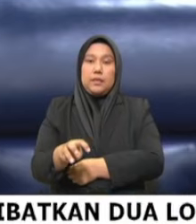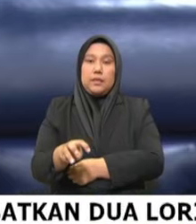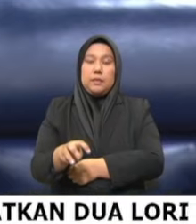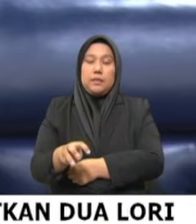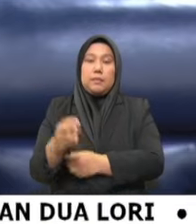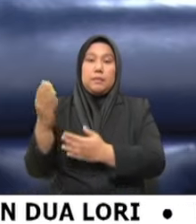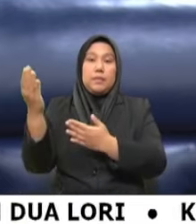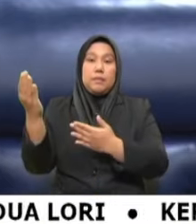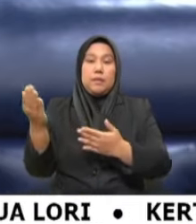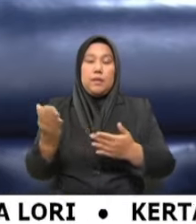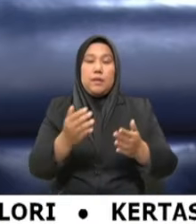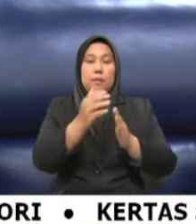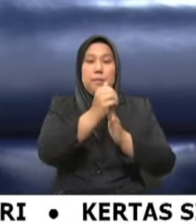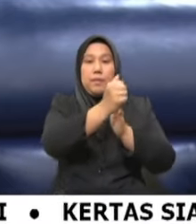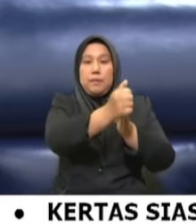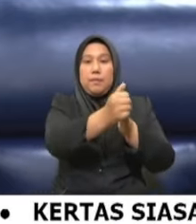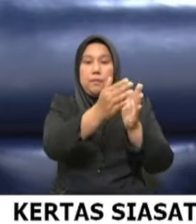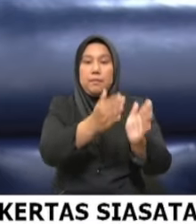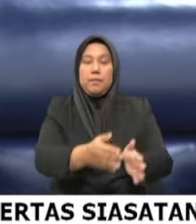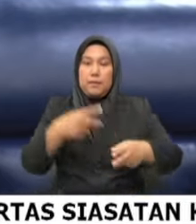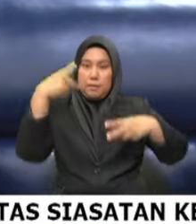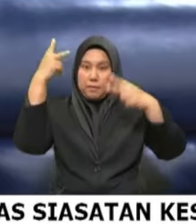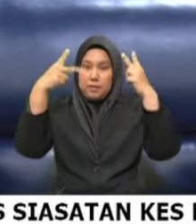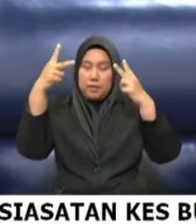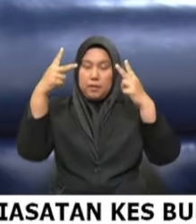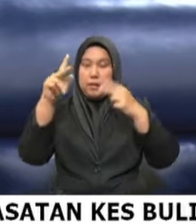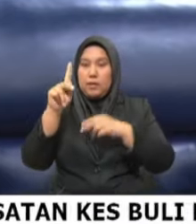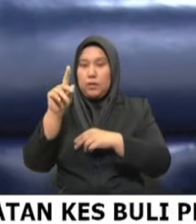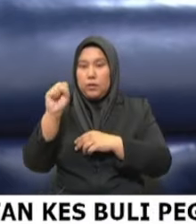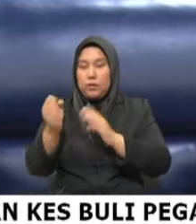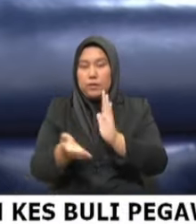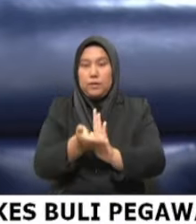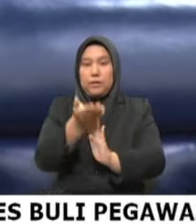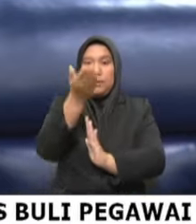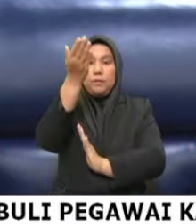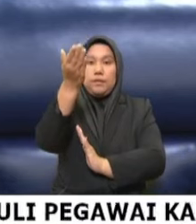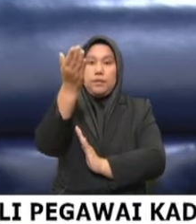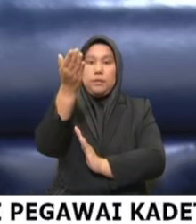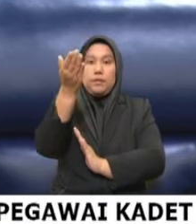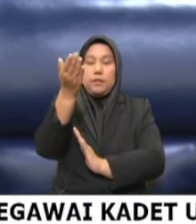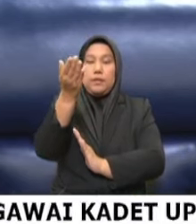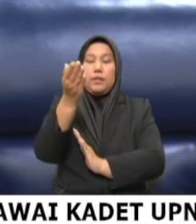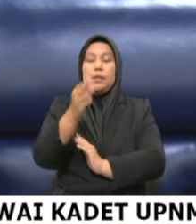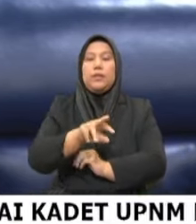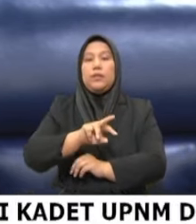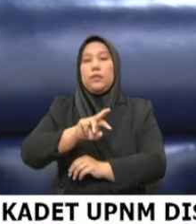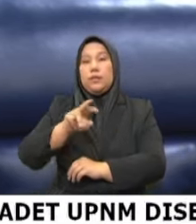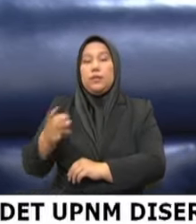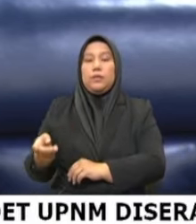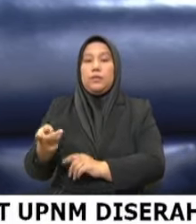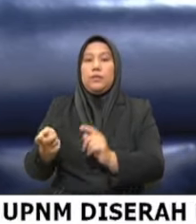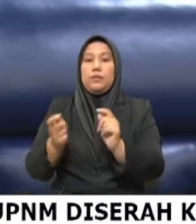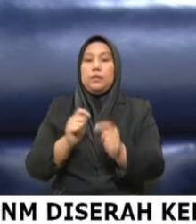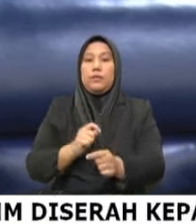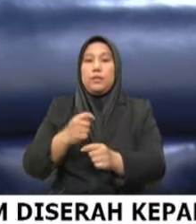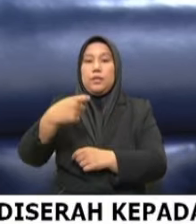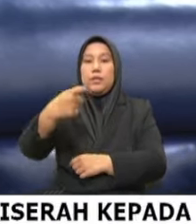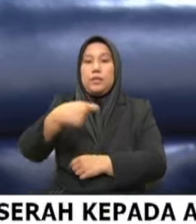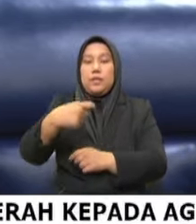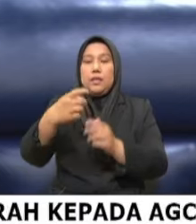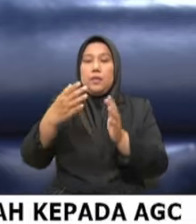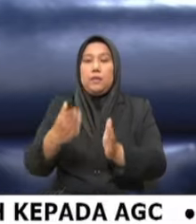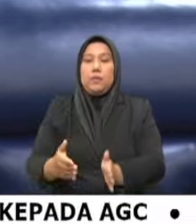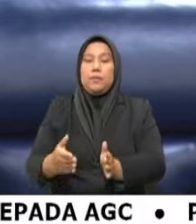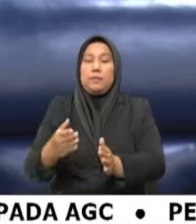pemandu pelancong, kos akan meningkat dan ia akan dialihkan kepada penyewa bas. Menyebabkan permintaan